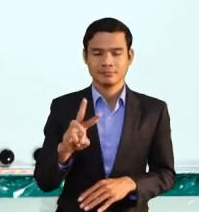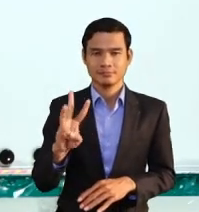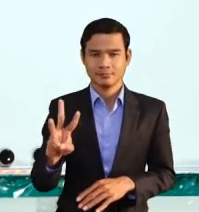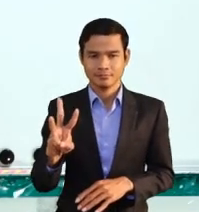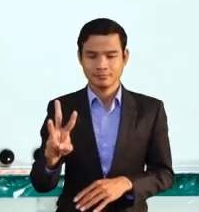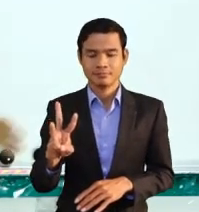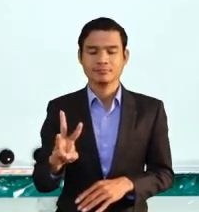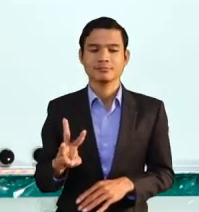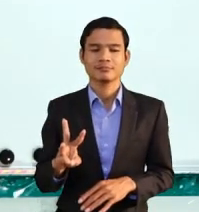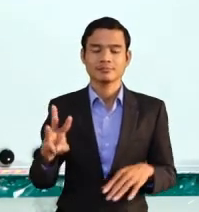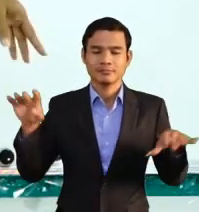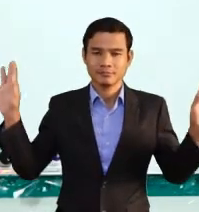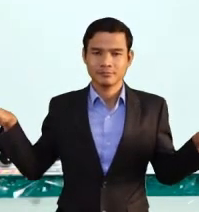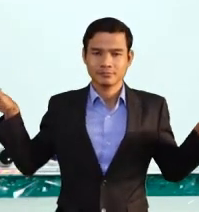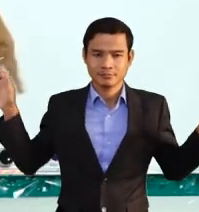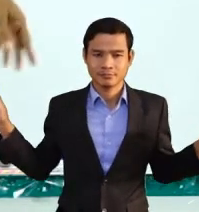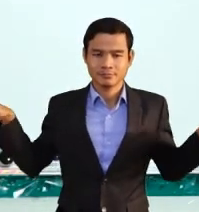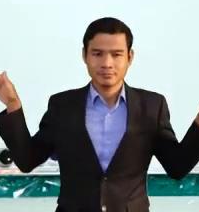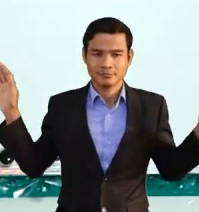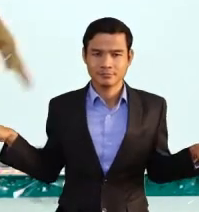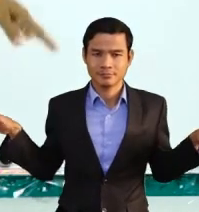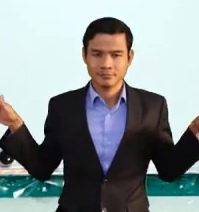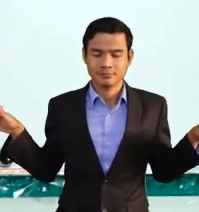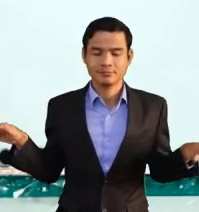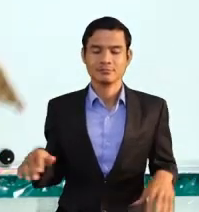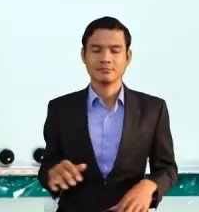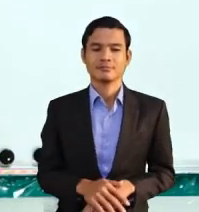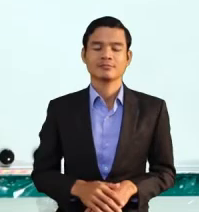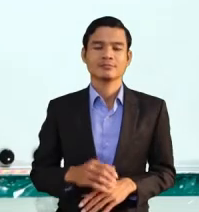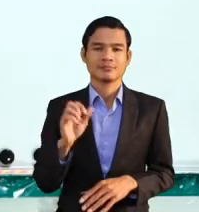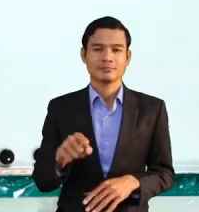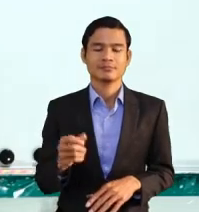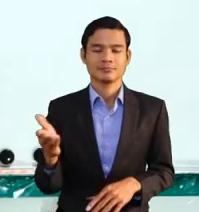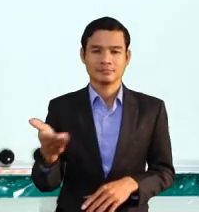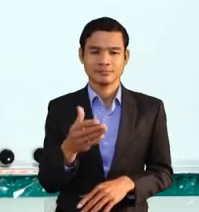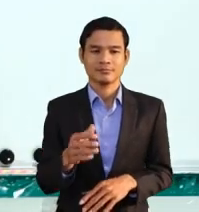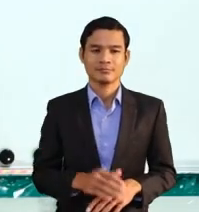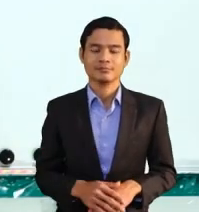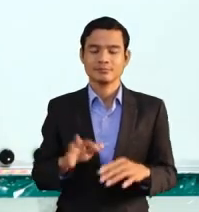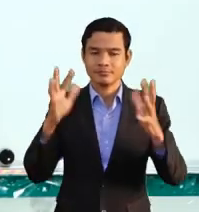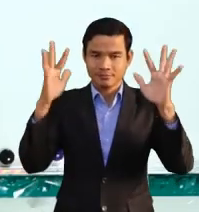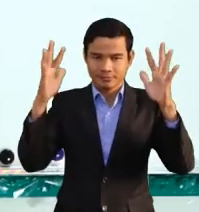pi bầy ha ha ha chà